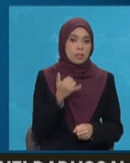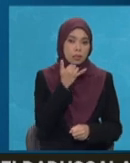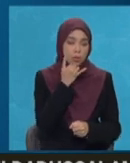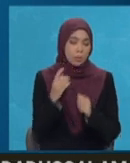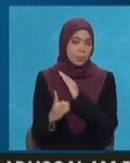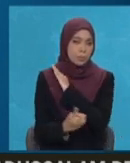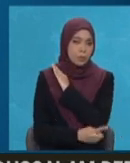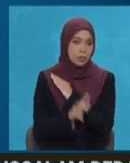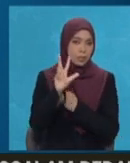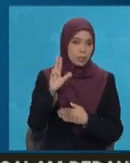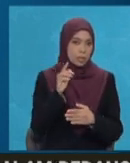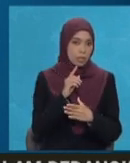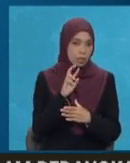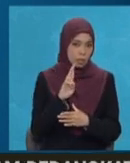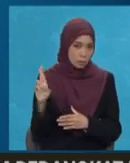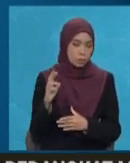imigresen